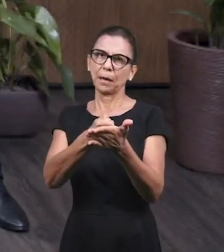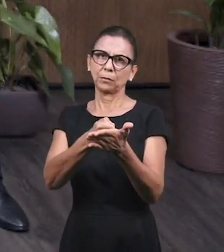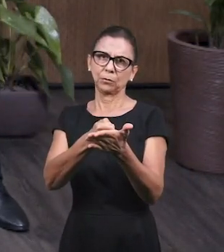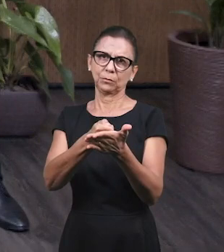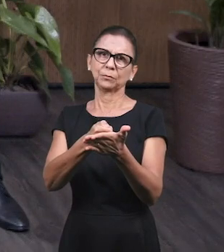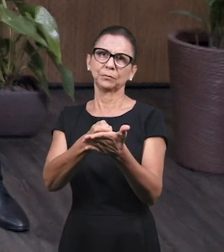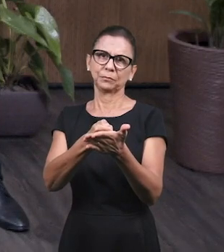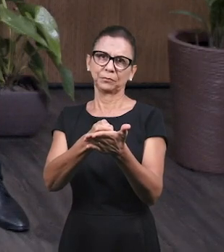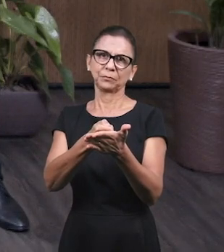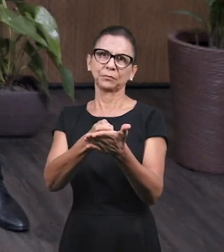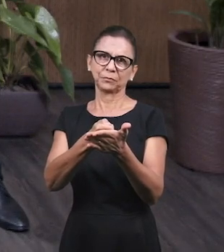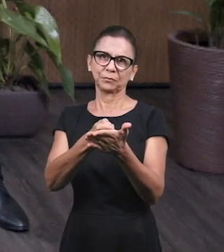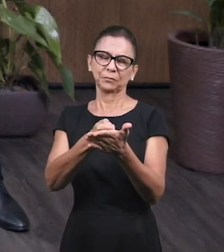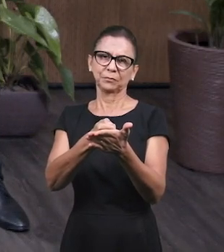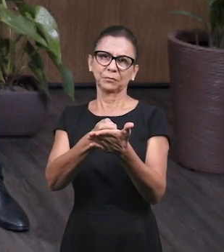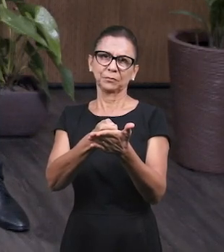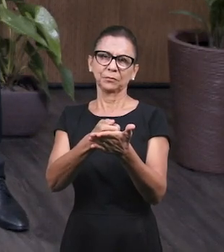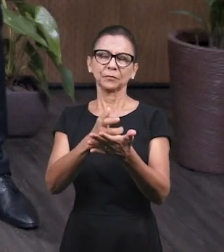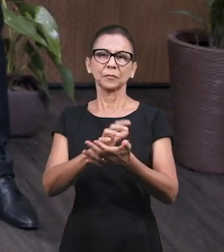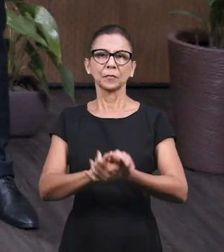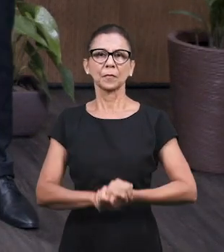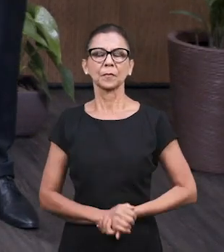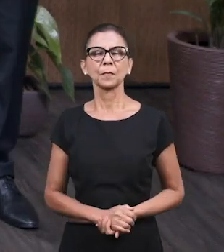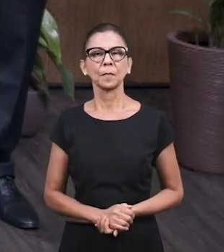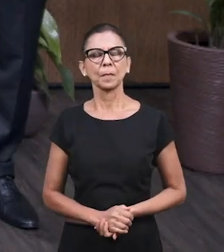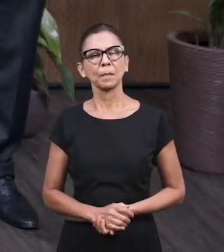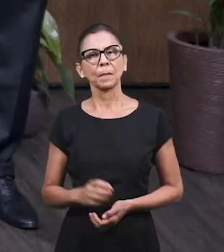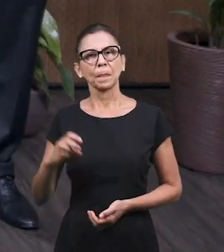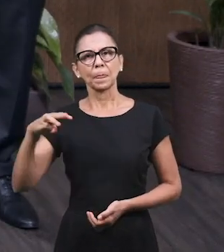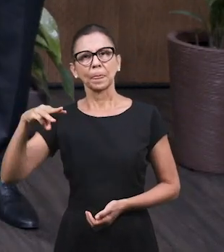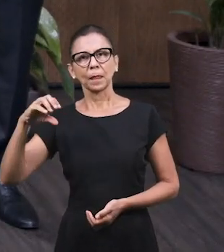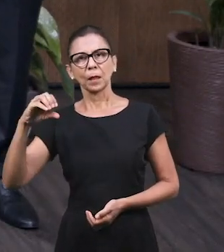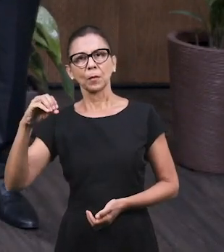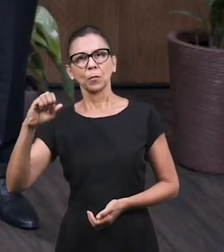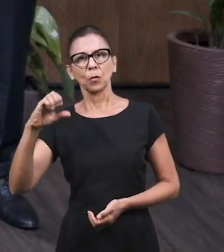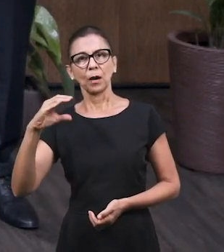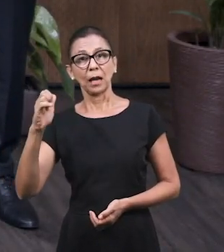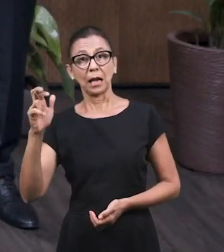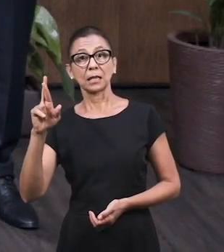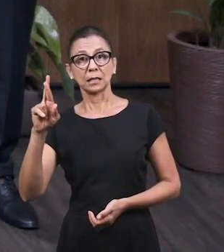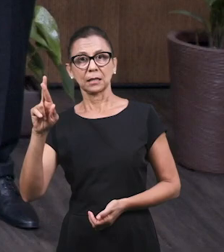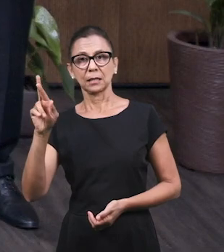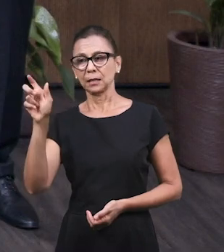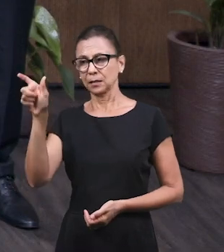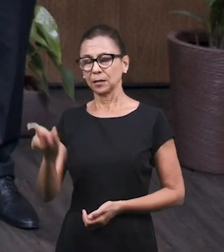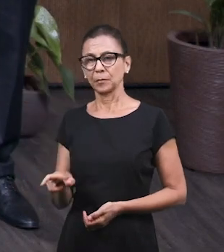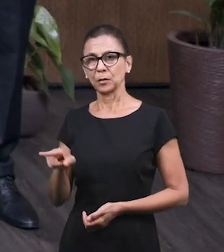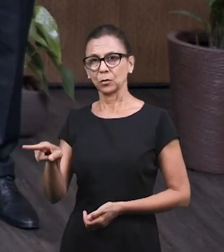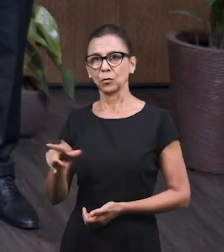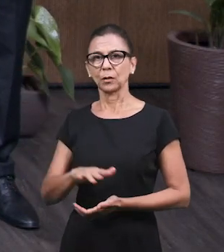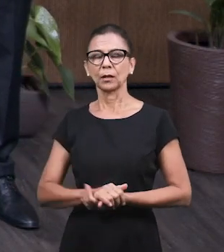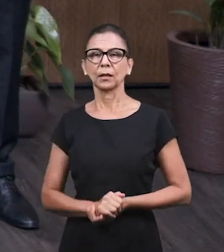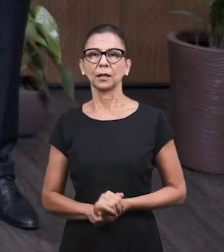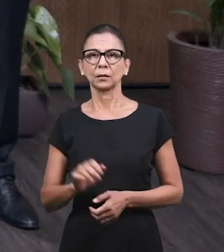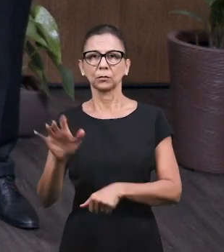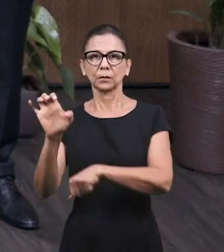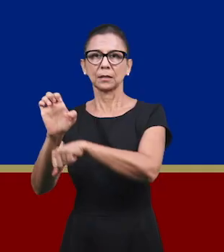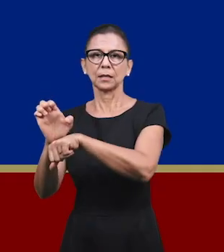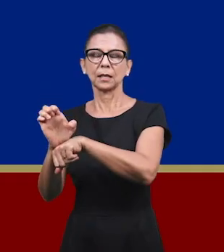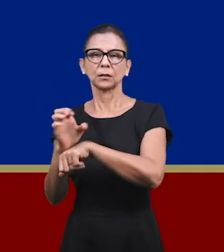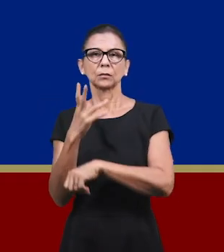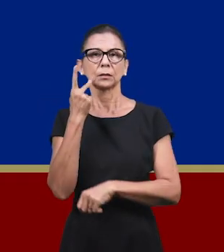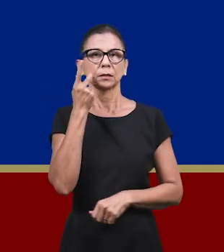Il a rayé notre dette à la croix, c'est payé. Amen. Comme c'est un commentaire que nous avons reçu